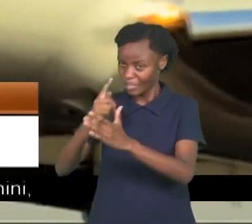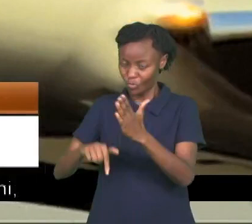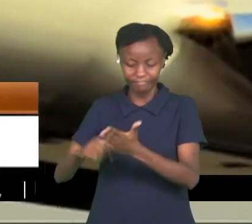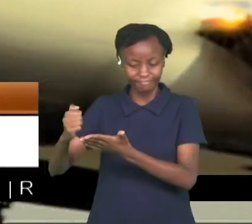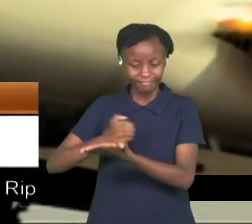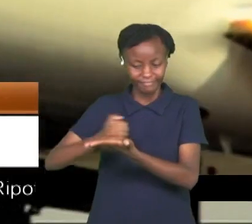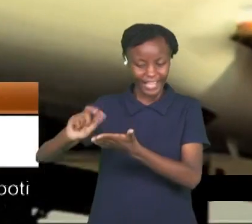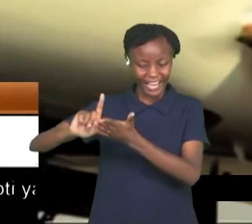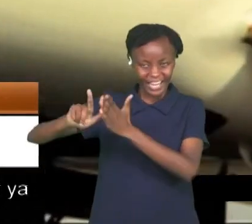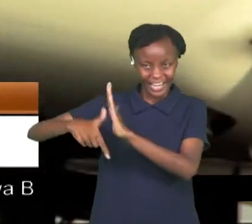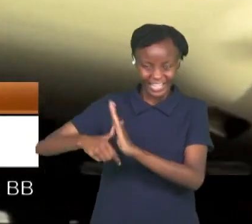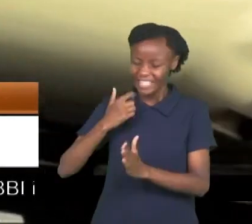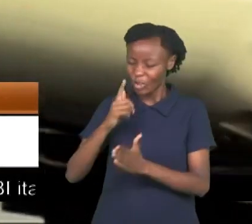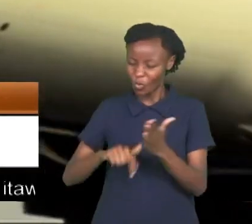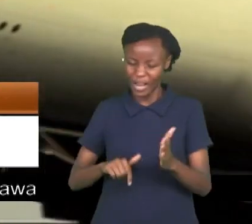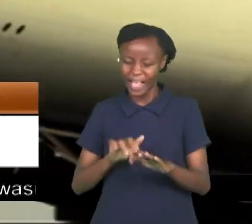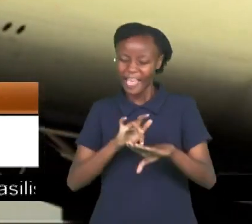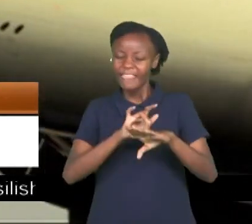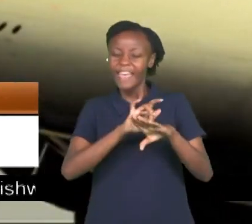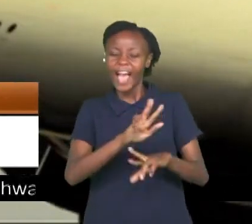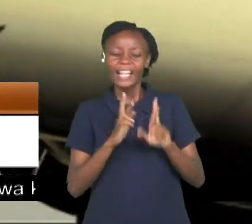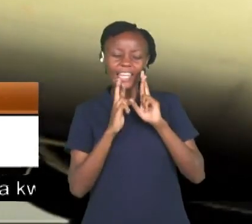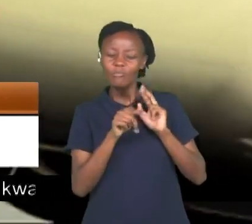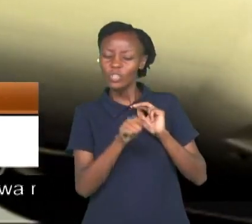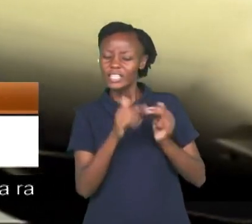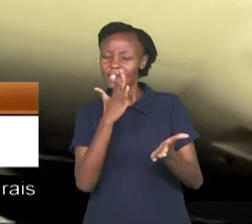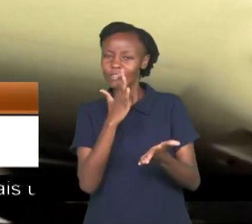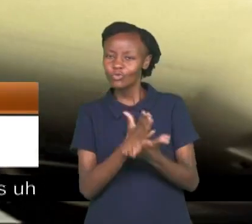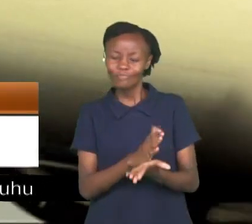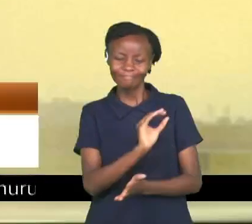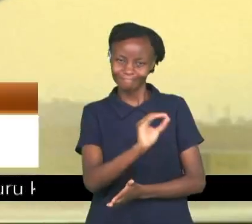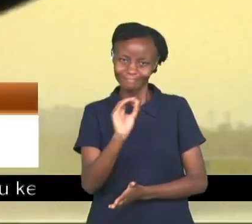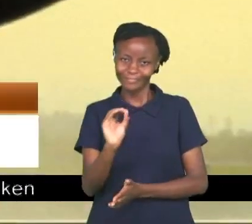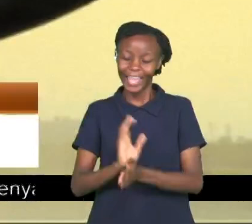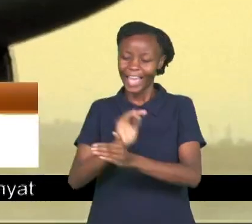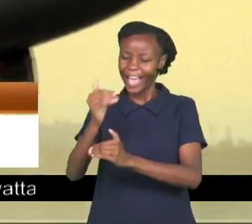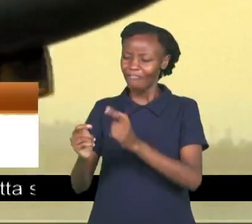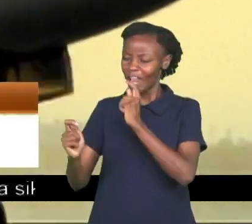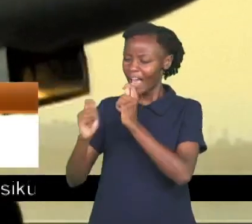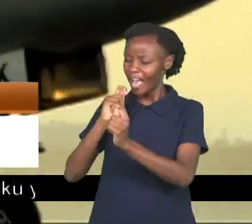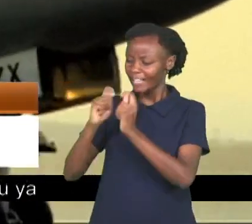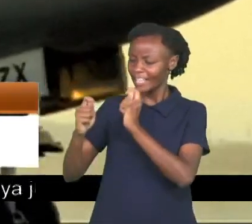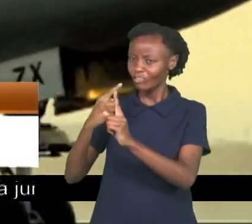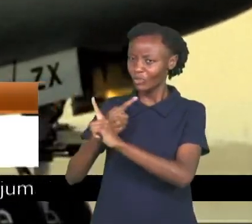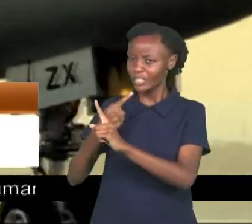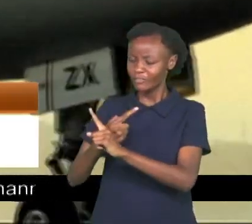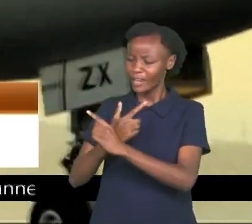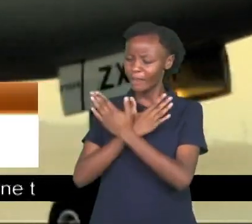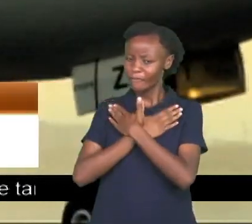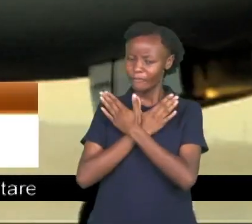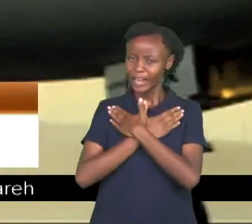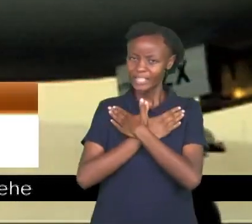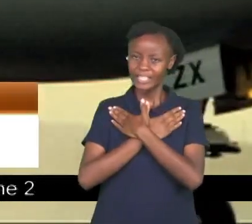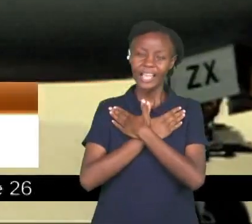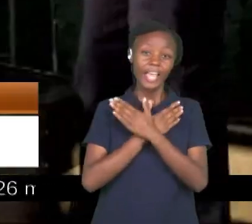na kudai kuwa taarifa ya awali ilikuwa ya kupotosha. Hii ilitokana na mahojiano ya watu waliotambulika kama marafiki, jamaa